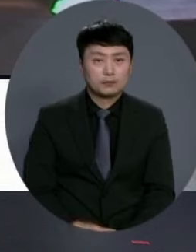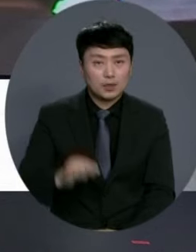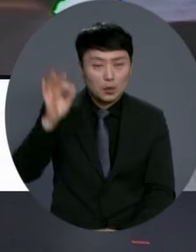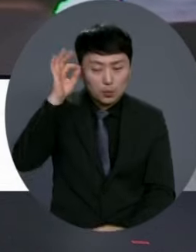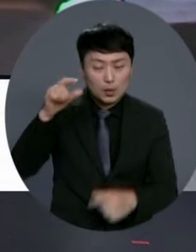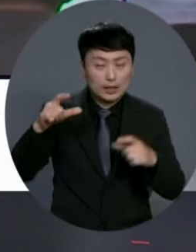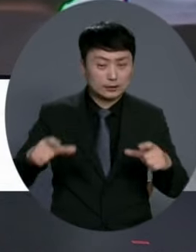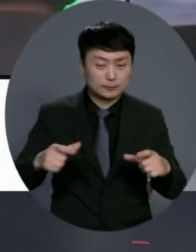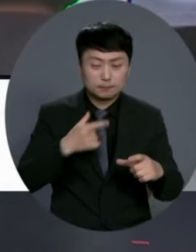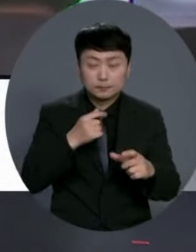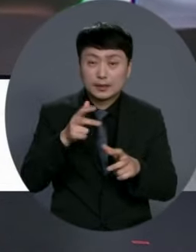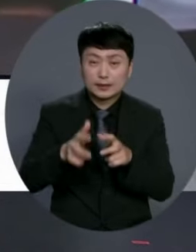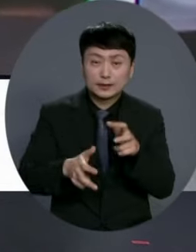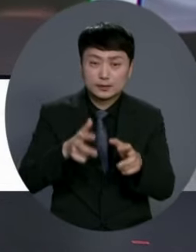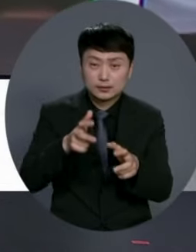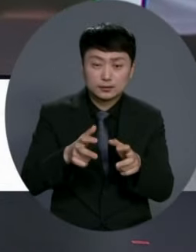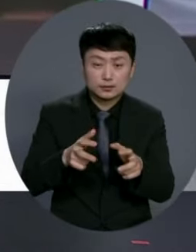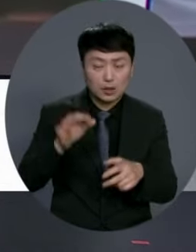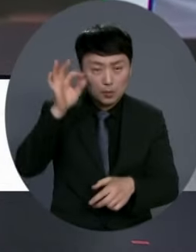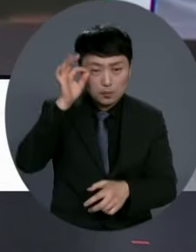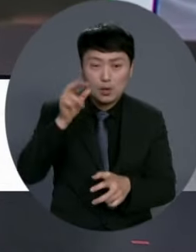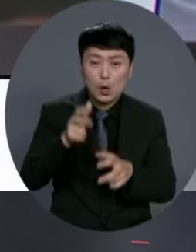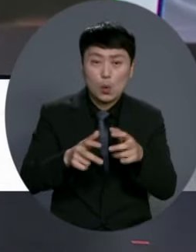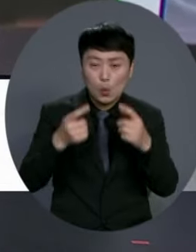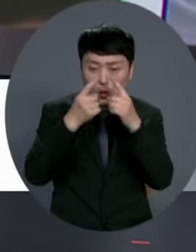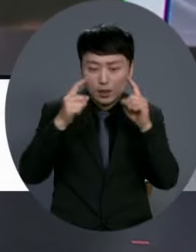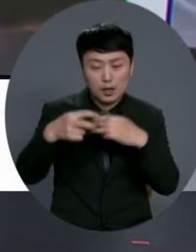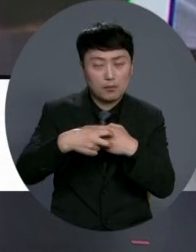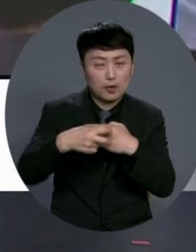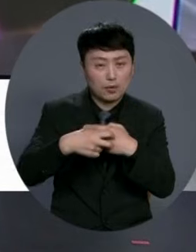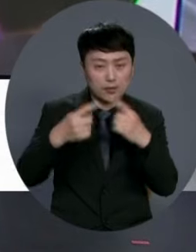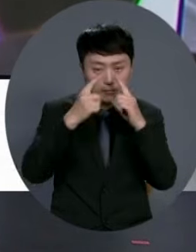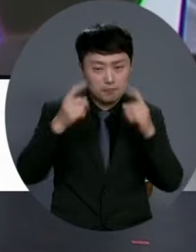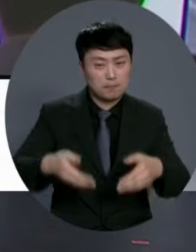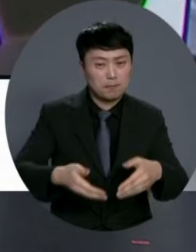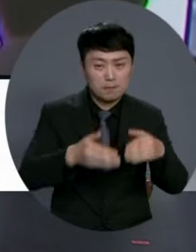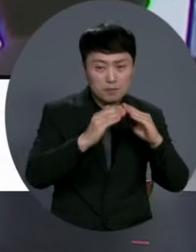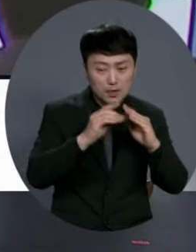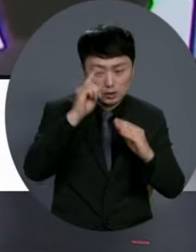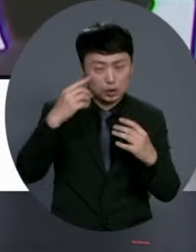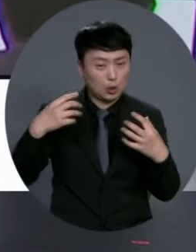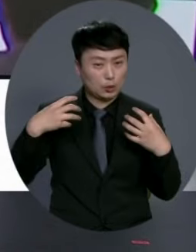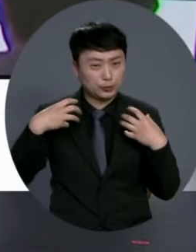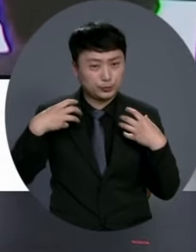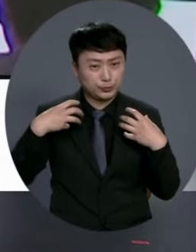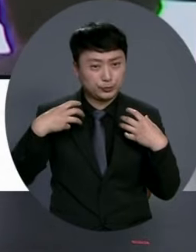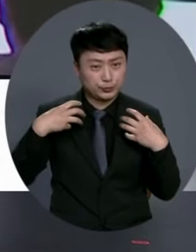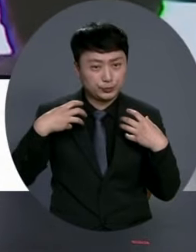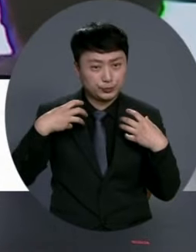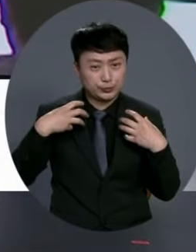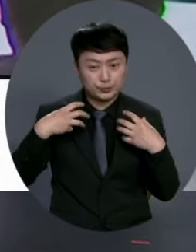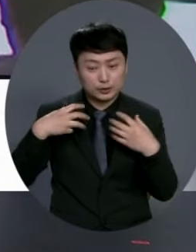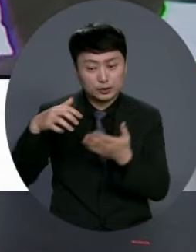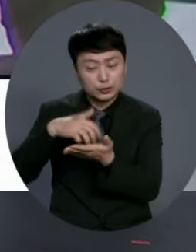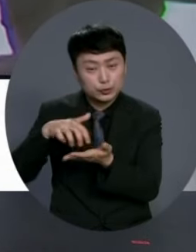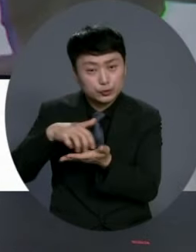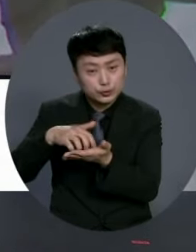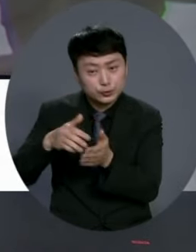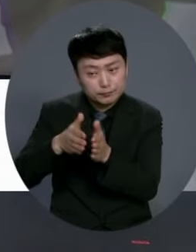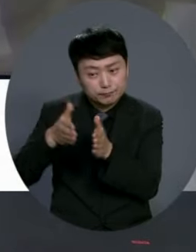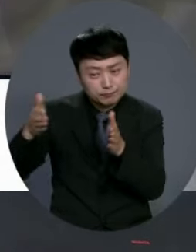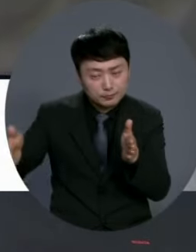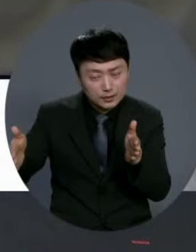포항 지역 수건 사업인 포스텍 의과대학 신설이 정부의 의대 정원 확대 방안에 포함되지 않아 다음